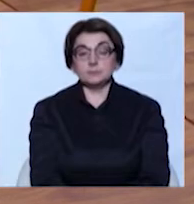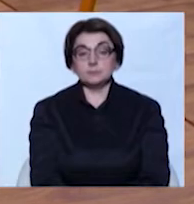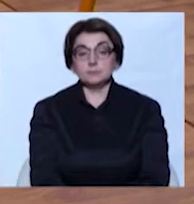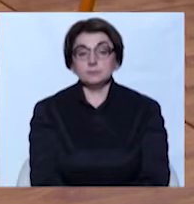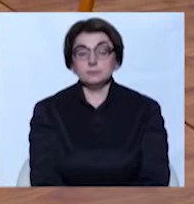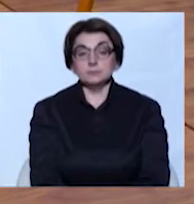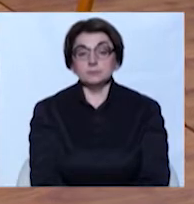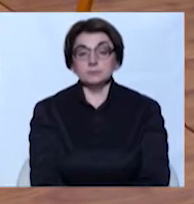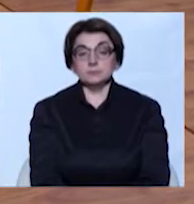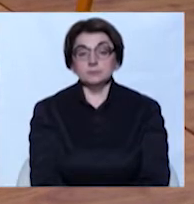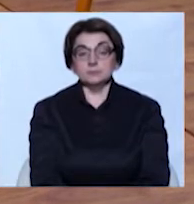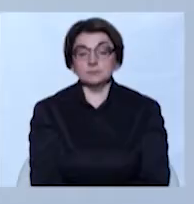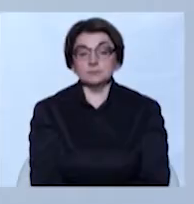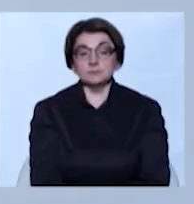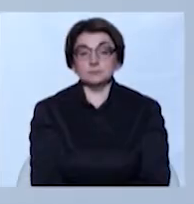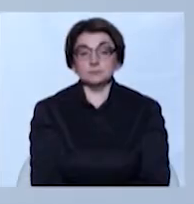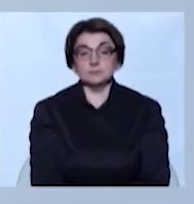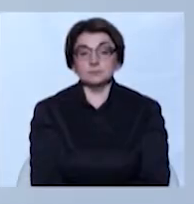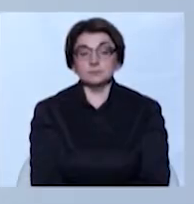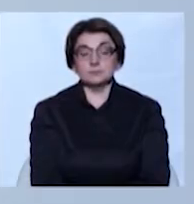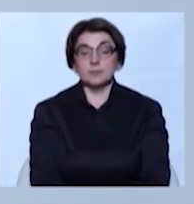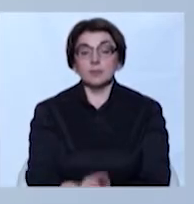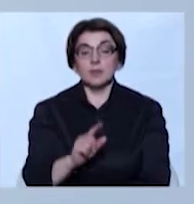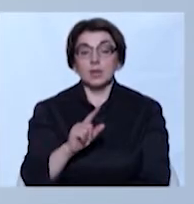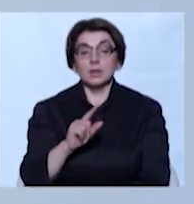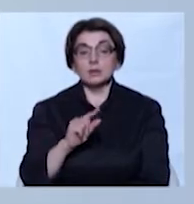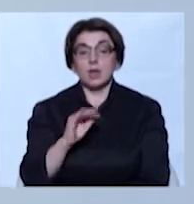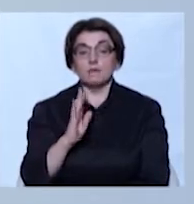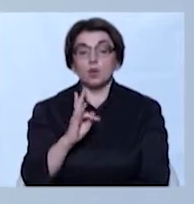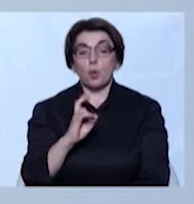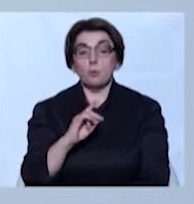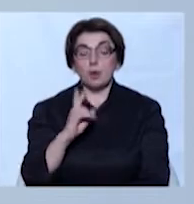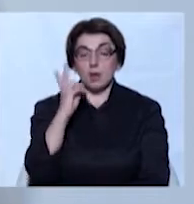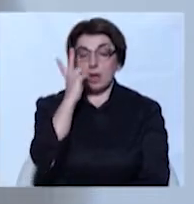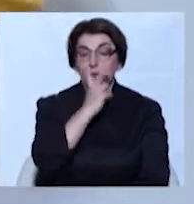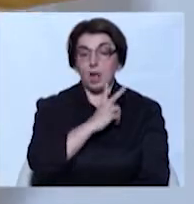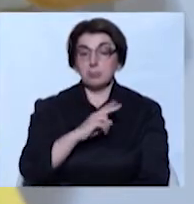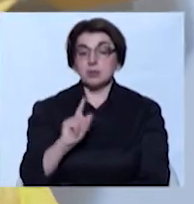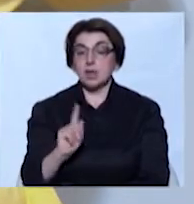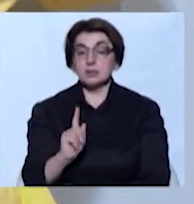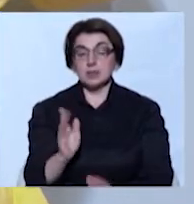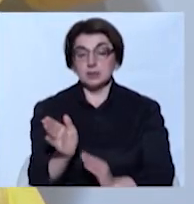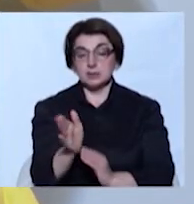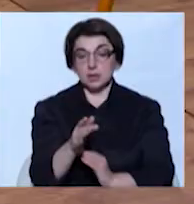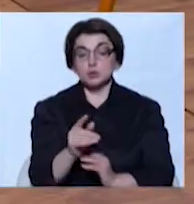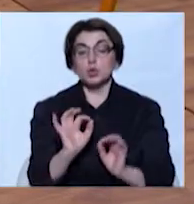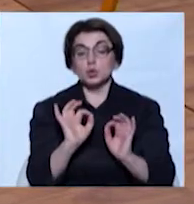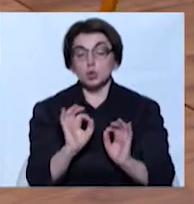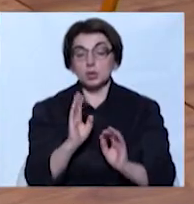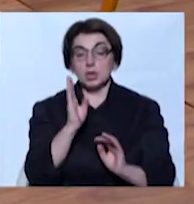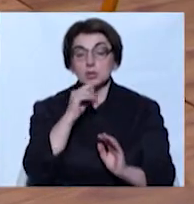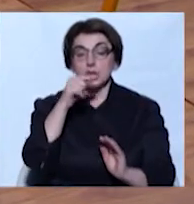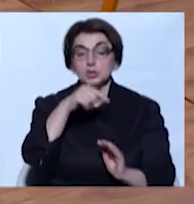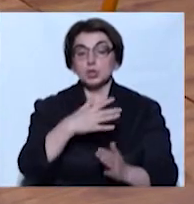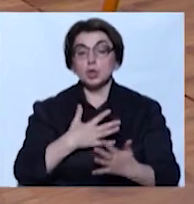წყალი. როგორც გითხარით, თავკომბალა თევზს გავს და ისიც ლაყუჩებით სუნთქავს წყალში.